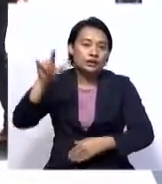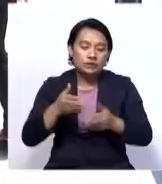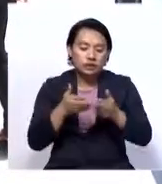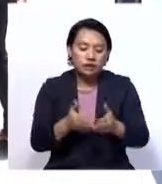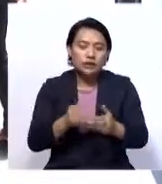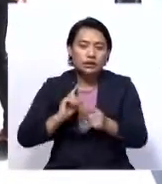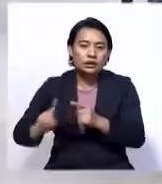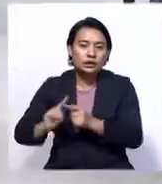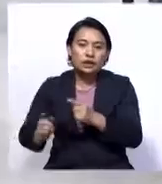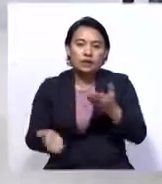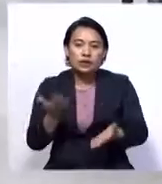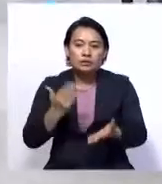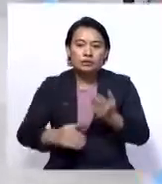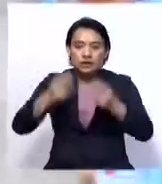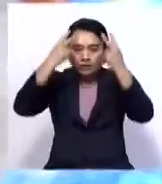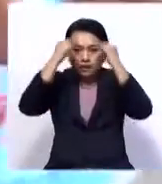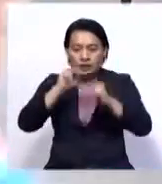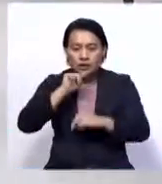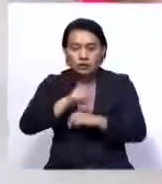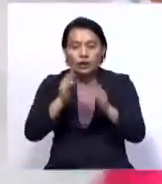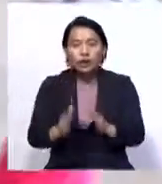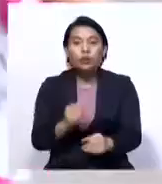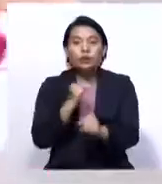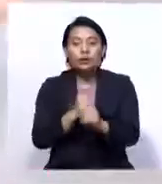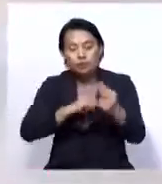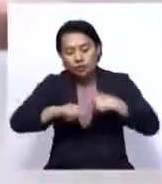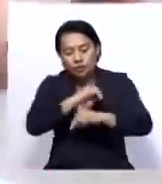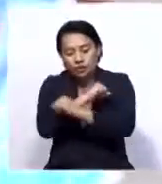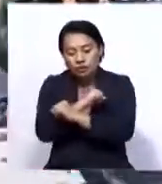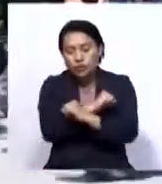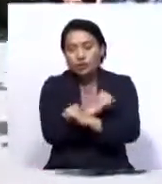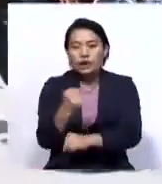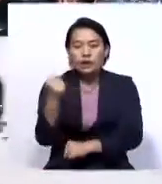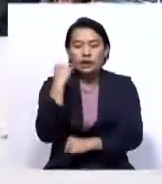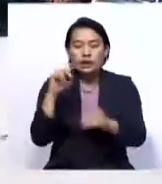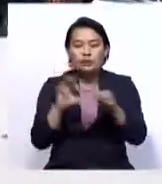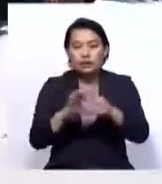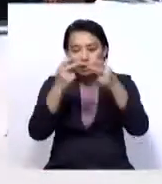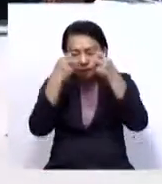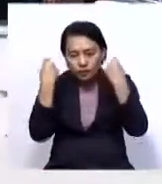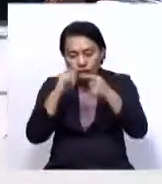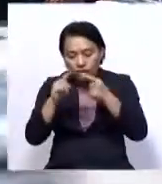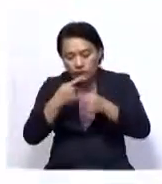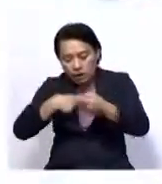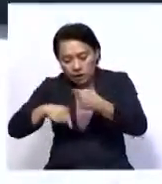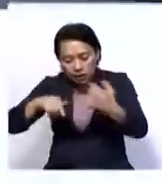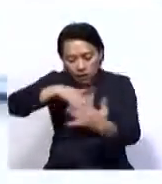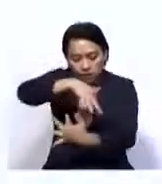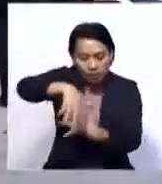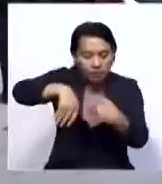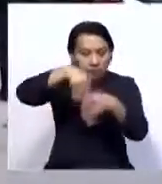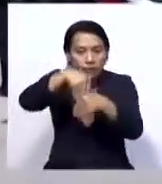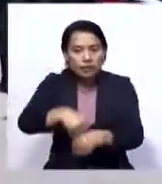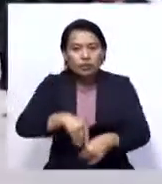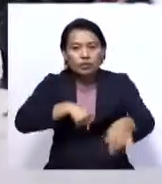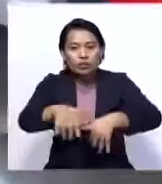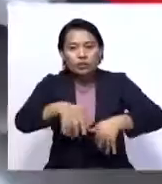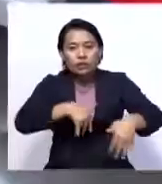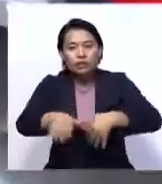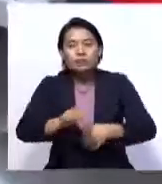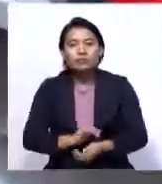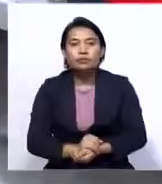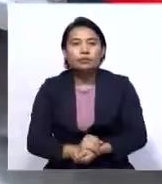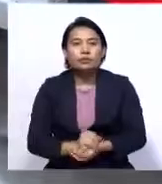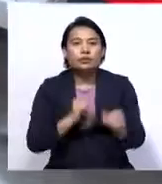นายกรัฐมนตรีก็สั่งการให้กับทางเจ้าหน้าที่เนี่ยมีการเข้มงวดกวดขันเรื่องของมิจฉาชีพที่อาจจะแฝงตัวปะปนกับพี่น้องประชาชนรว